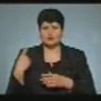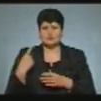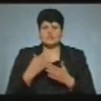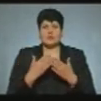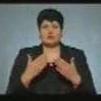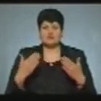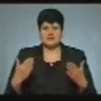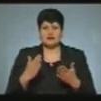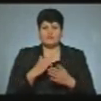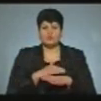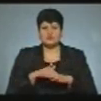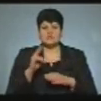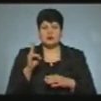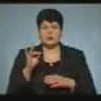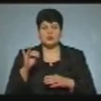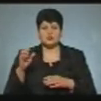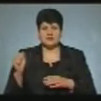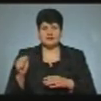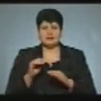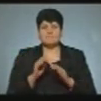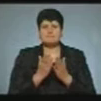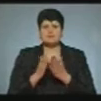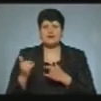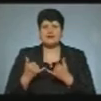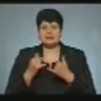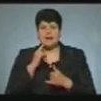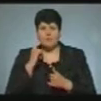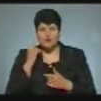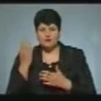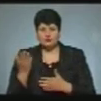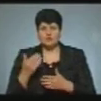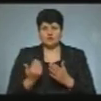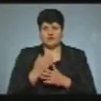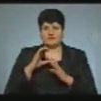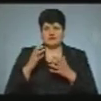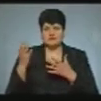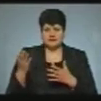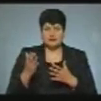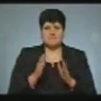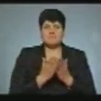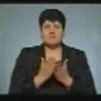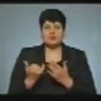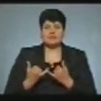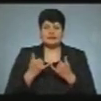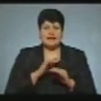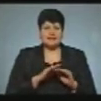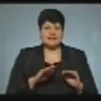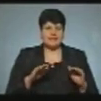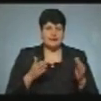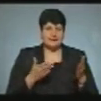який знаходиться на Крушельницької, бібліотека для молоді на Новому світі, бібліотека для дітей по